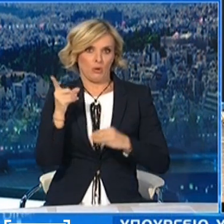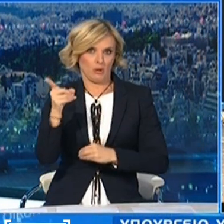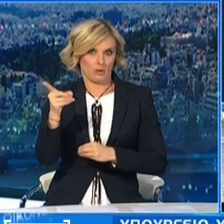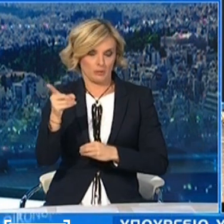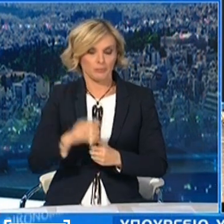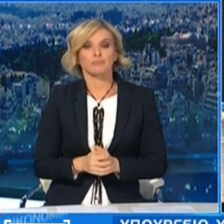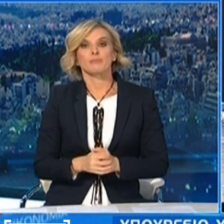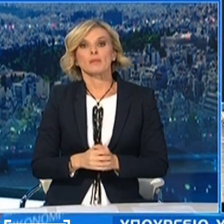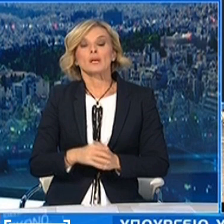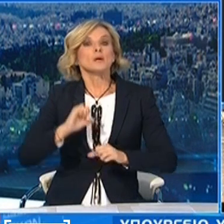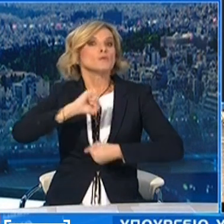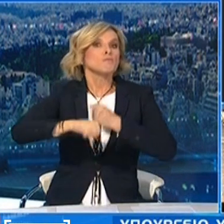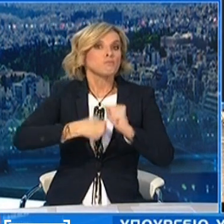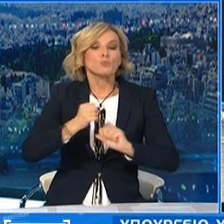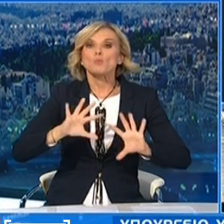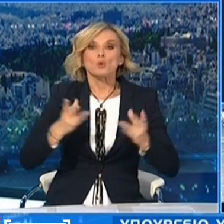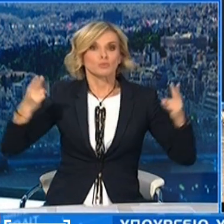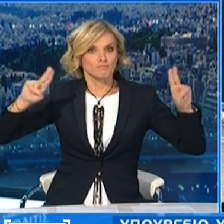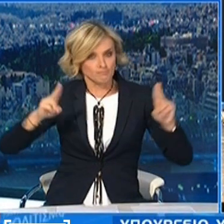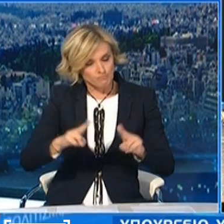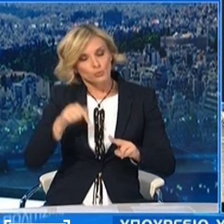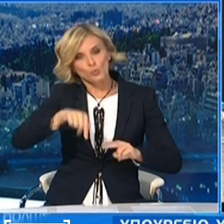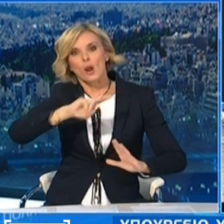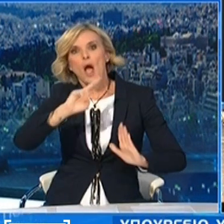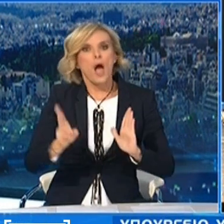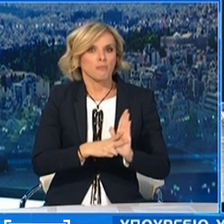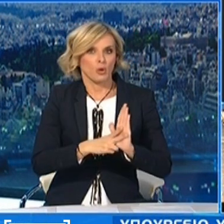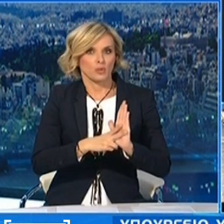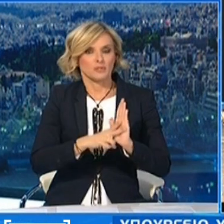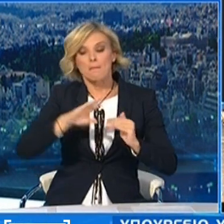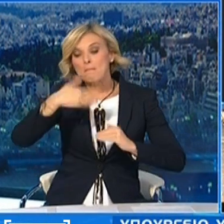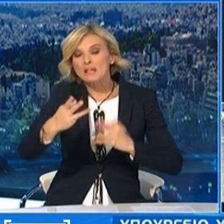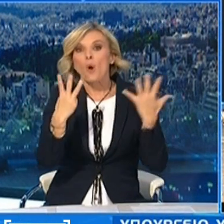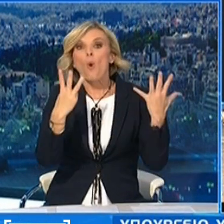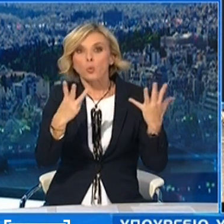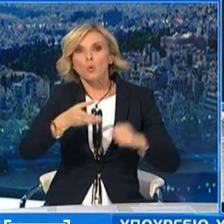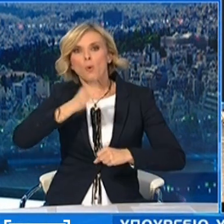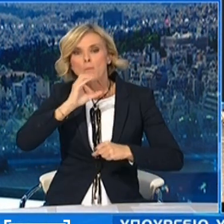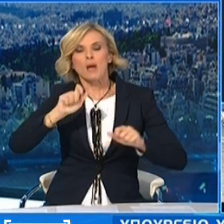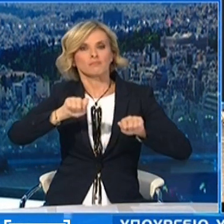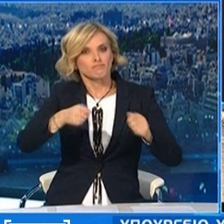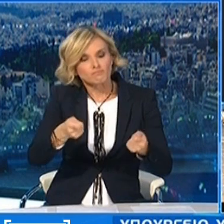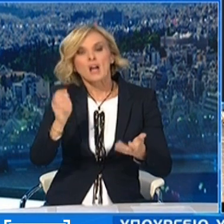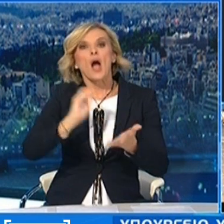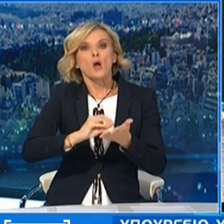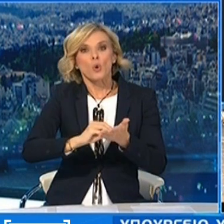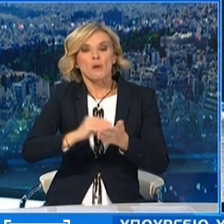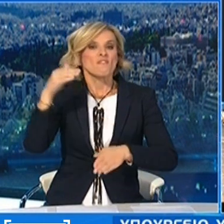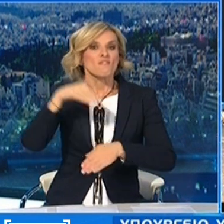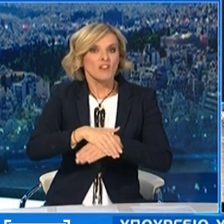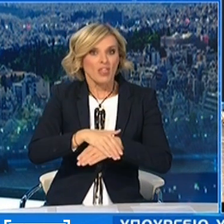Με στόχο την επιβράδυνση της επιδημίας έχει επιβληθεί η απαγόρευση πώλησης αλκοόλ μετά τις 8 και απαγόρευση κυκλοφορίας από τα μεσάνυχτα μέχρι τις 5 το